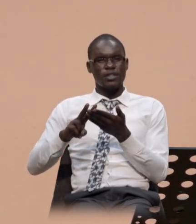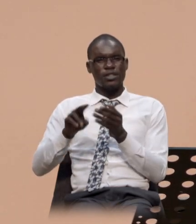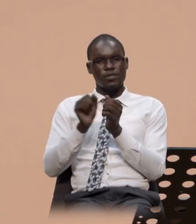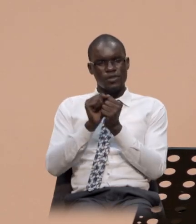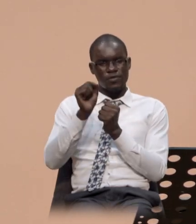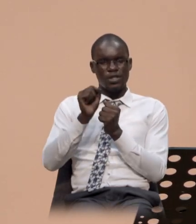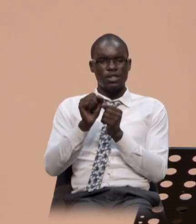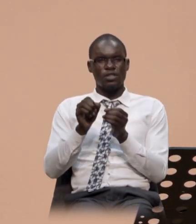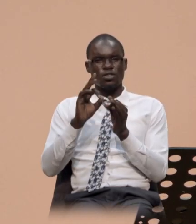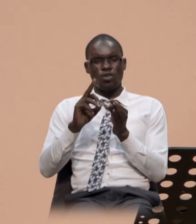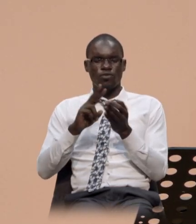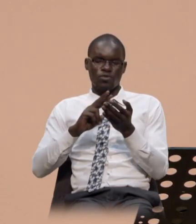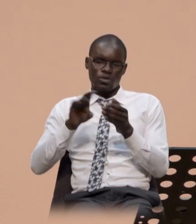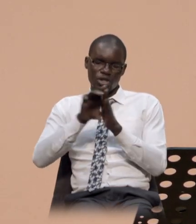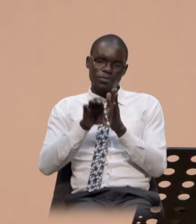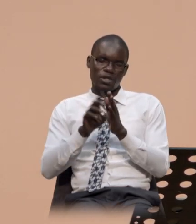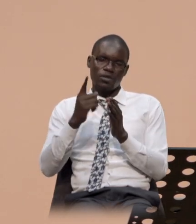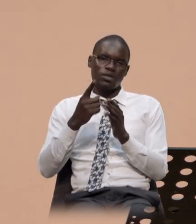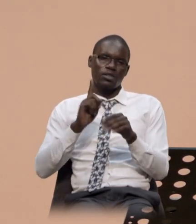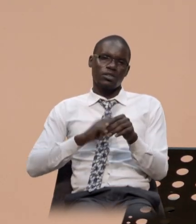kwanza, pale ambapo shetani